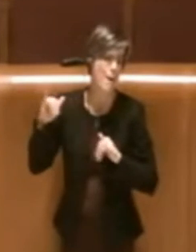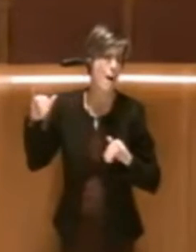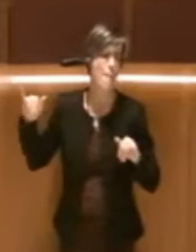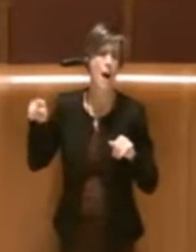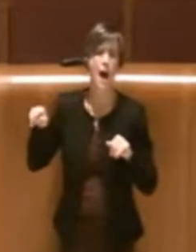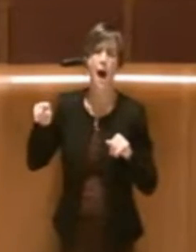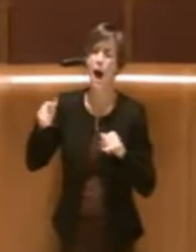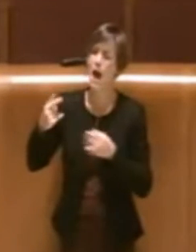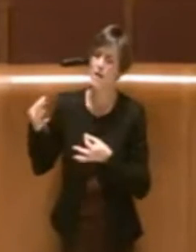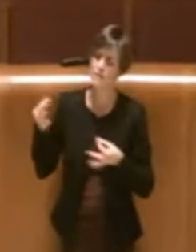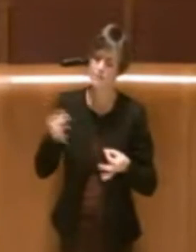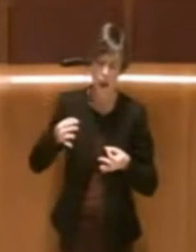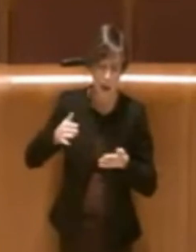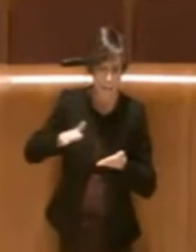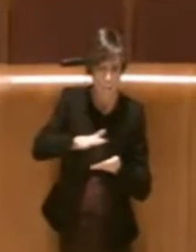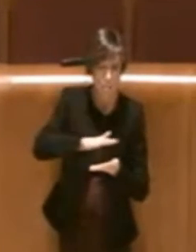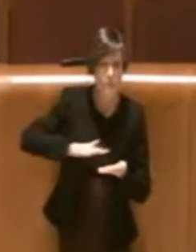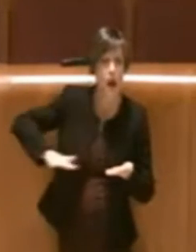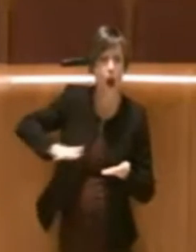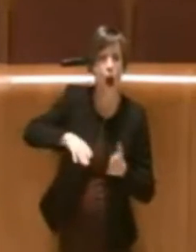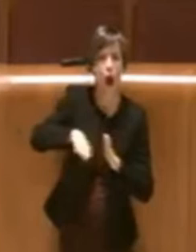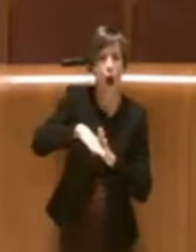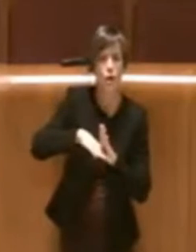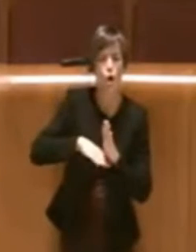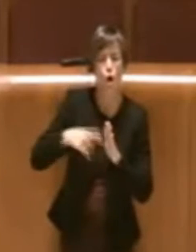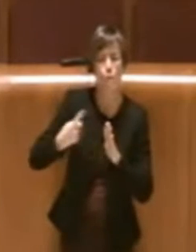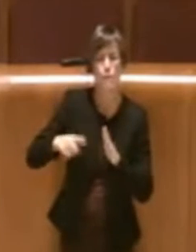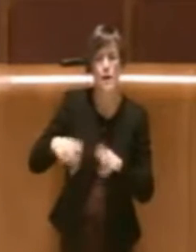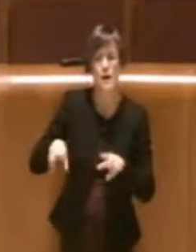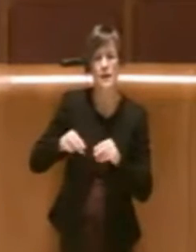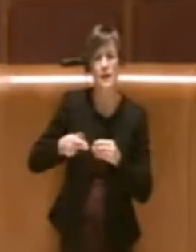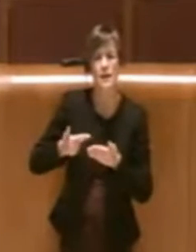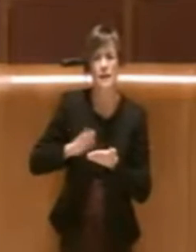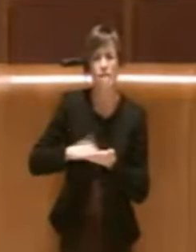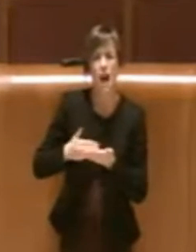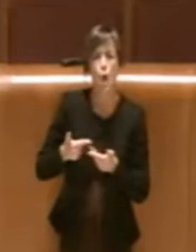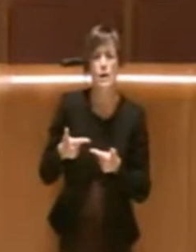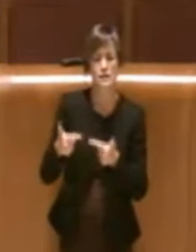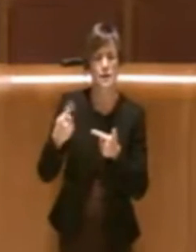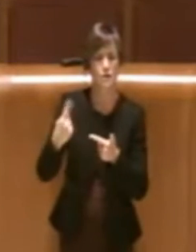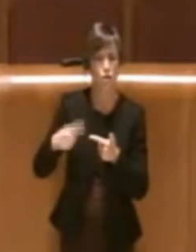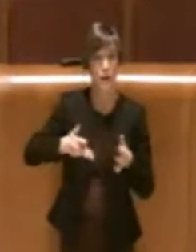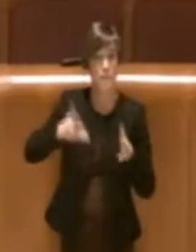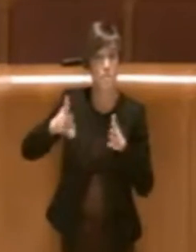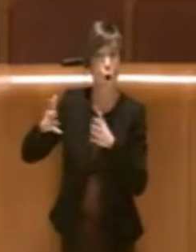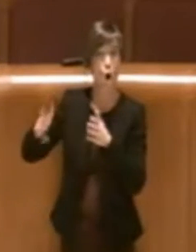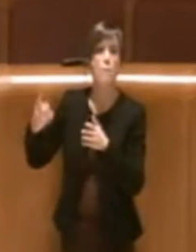finalizzato alla rigenerazione del patrimonio del Comune di Roma,